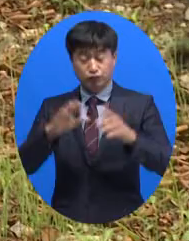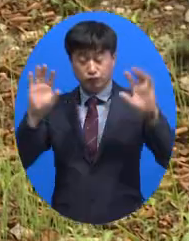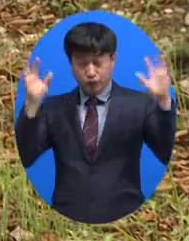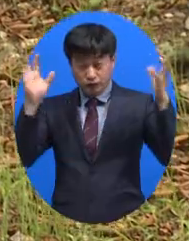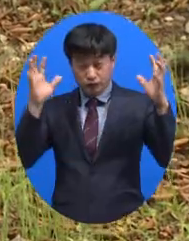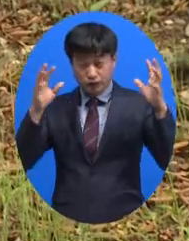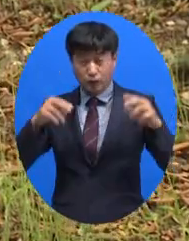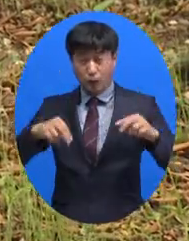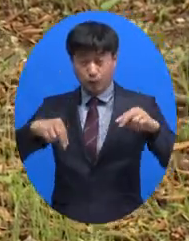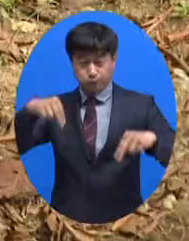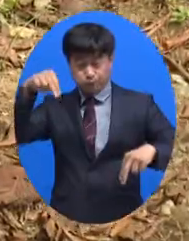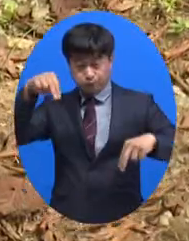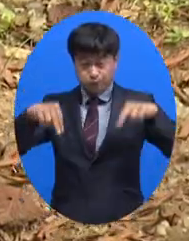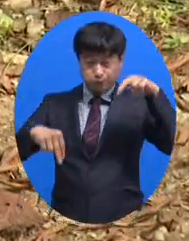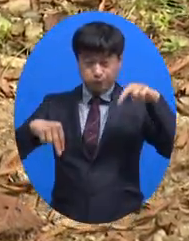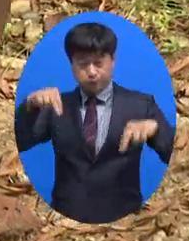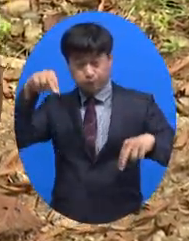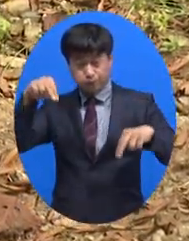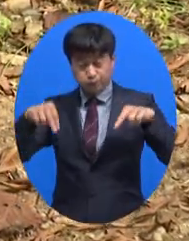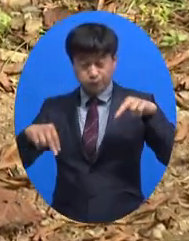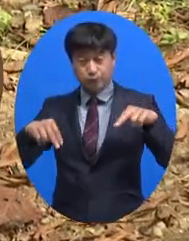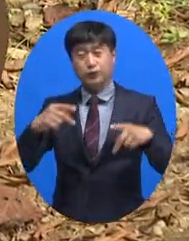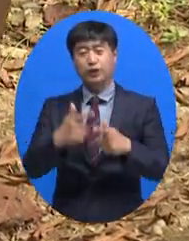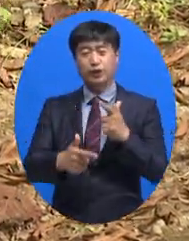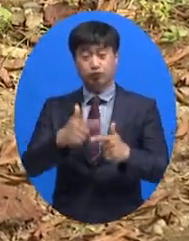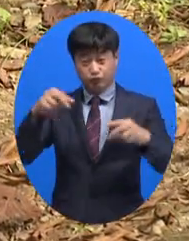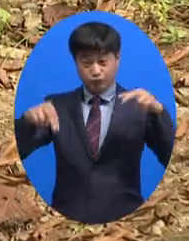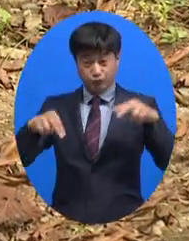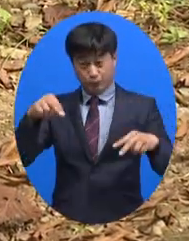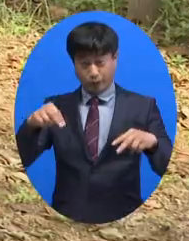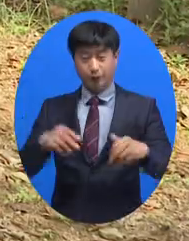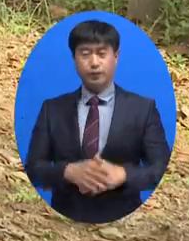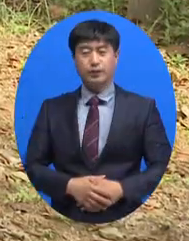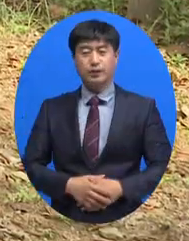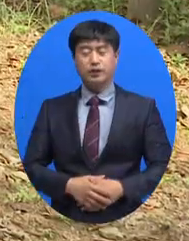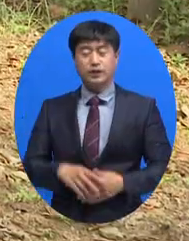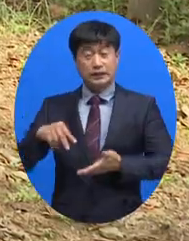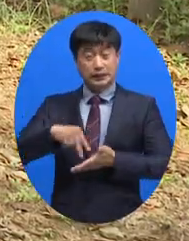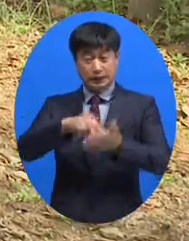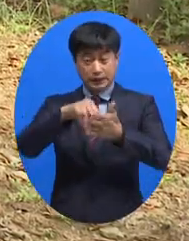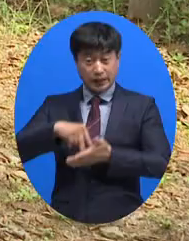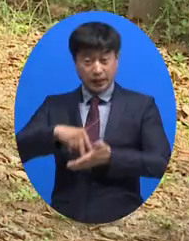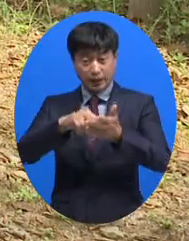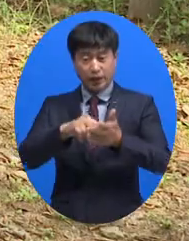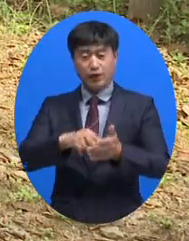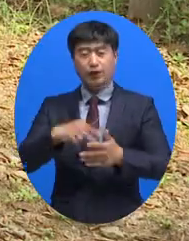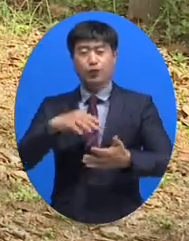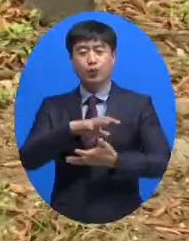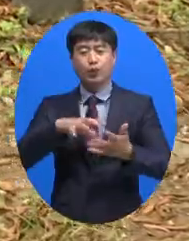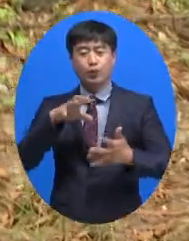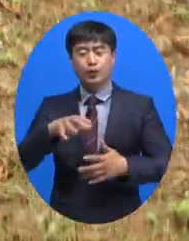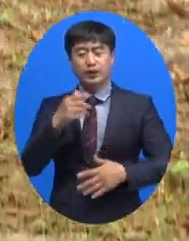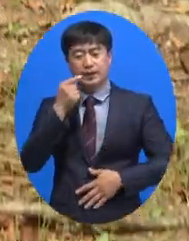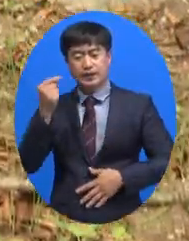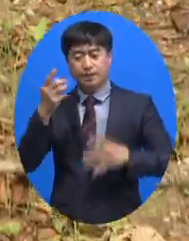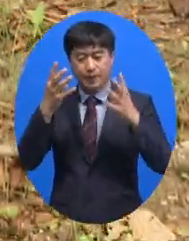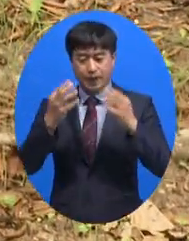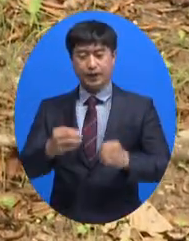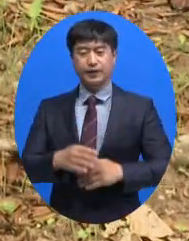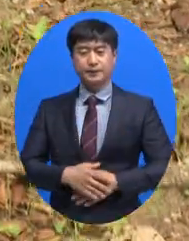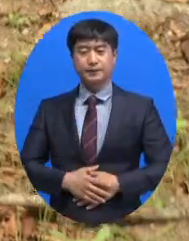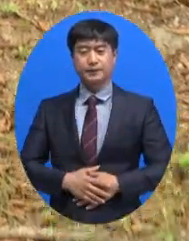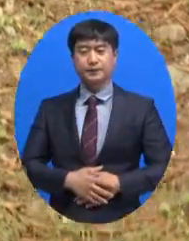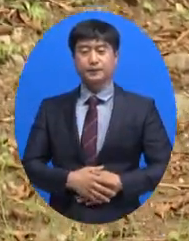친구들의 응원을 받으며 오르락내리락 숲속 나무 시소도 타고 그네는 언제나 놀이터 인기 만점